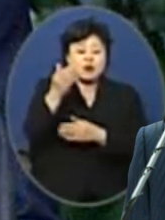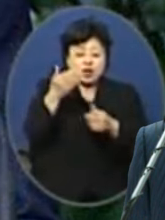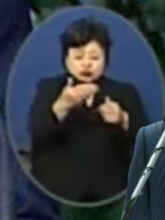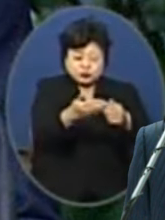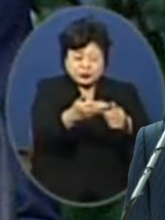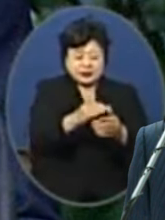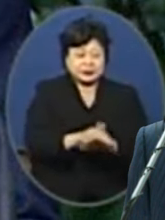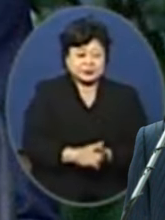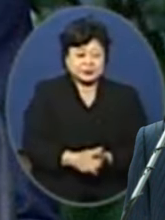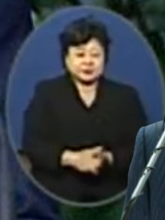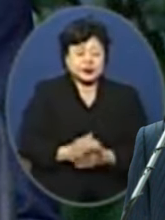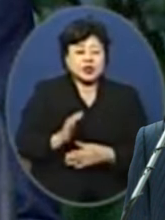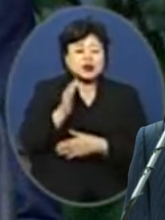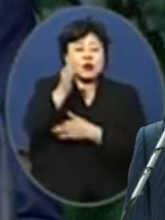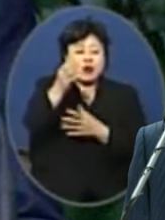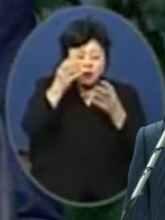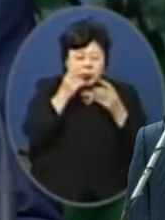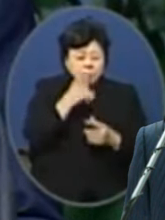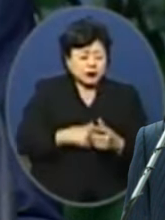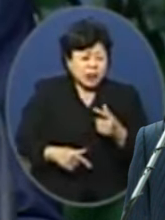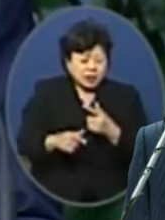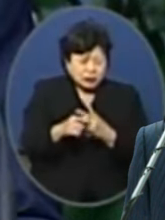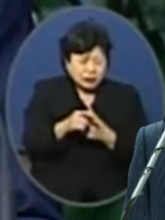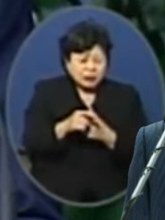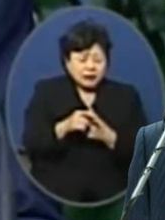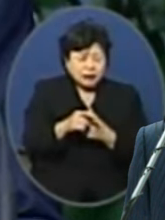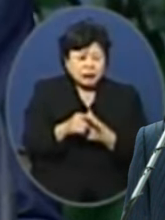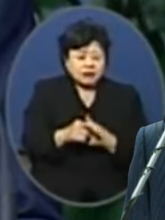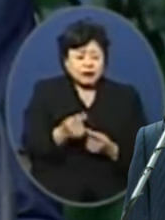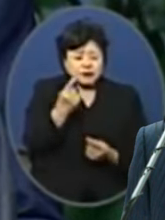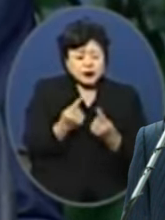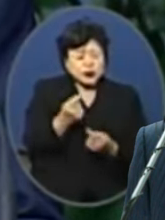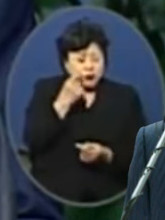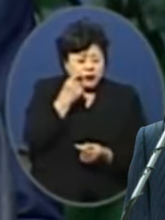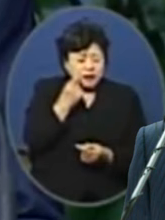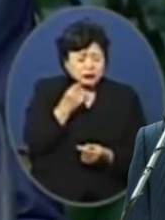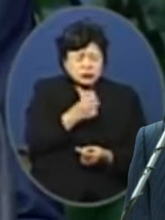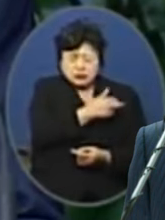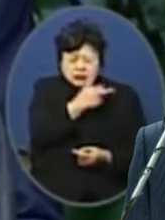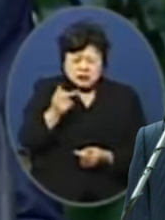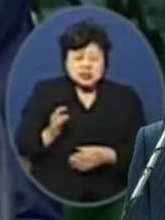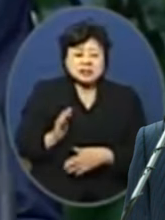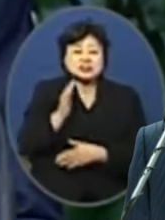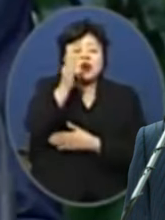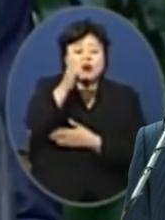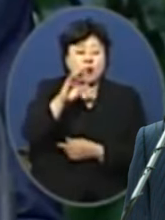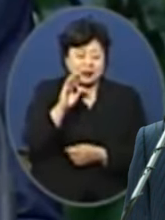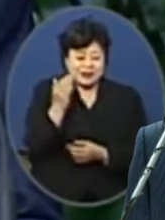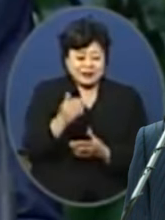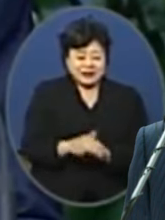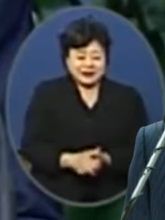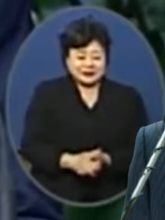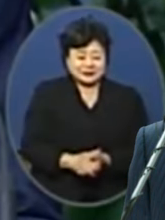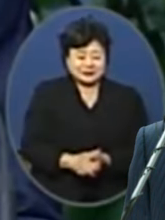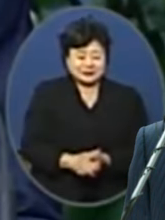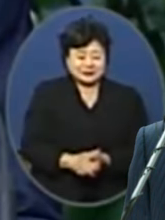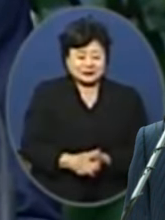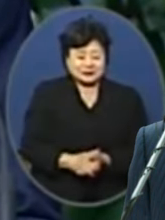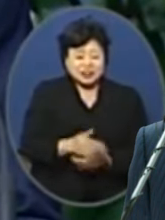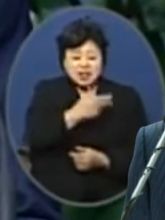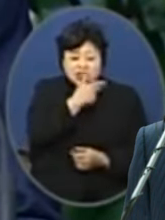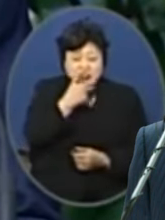것입니다 아멘 영광은 고난보다 견줄 수 없이 큰 영광이 된다는 것입니다 아멘